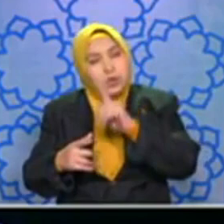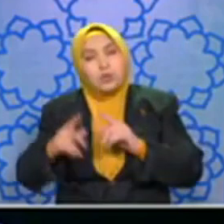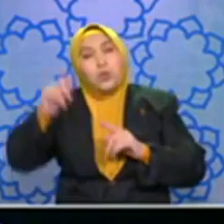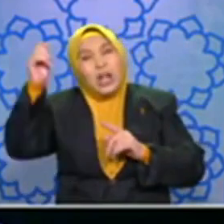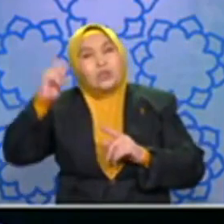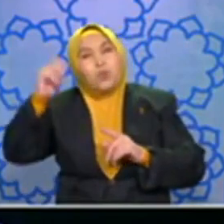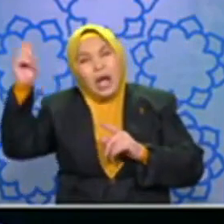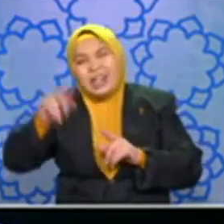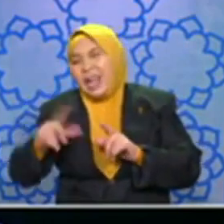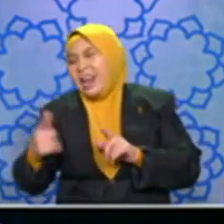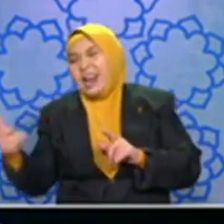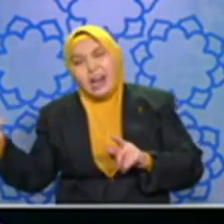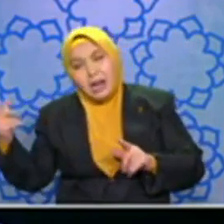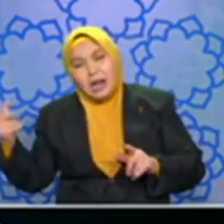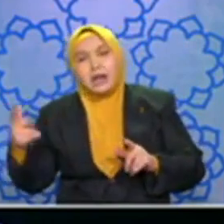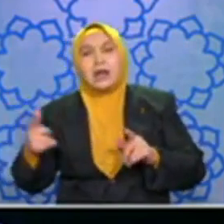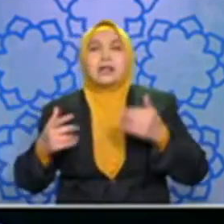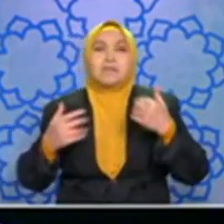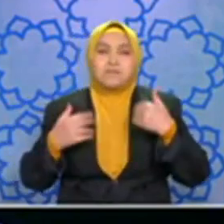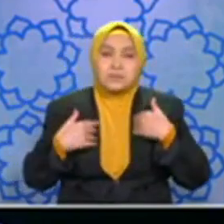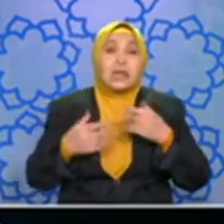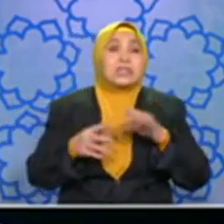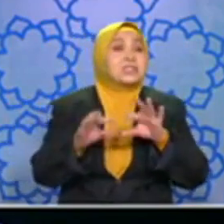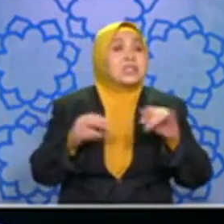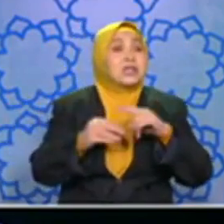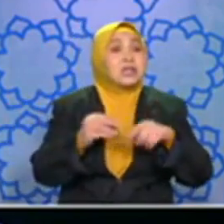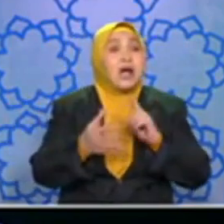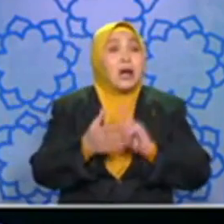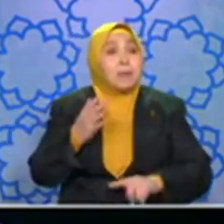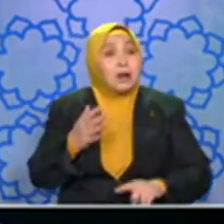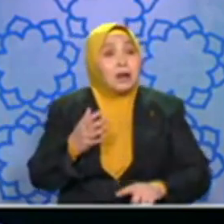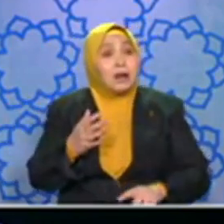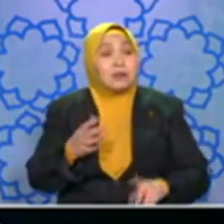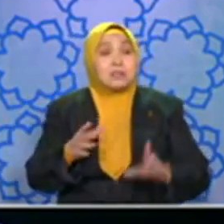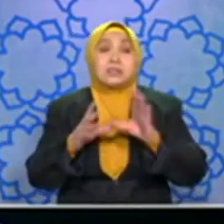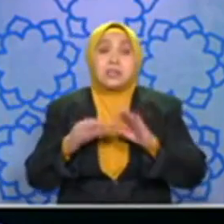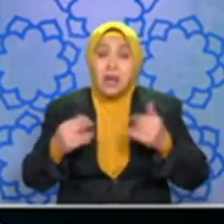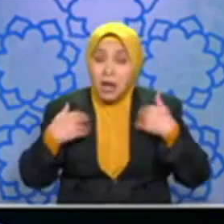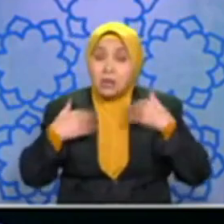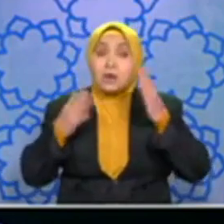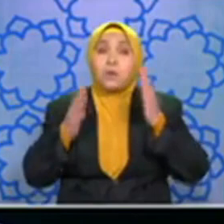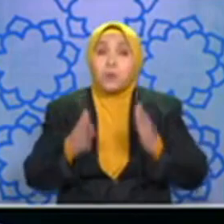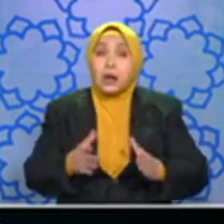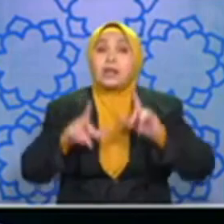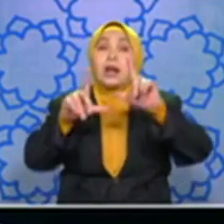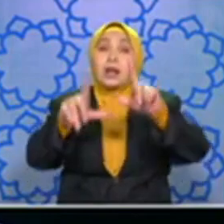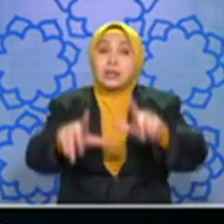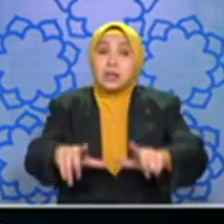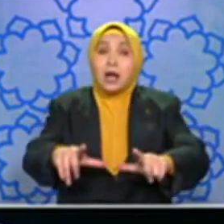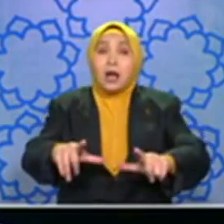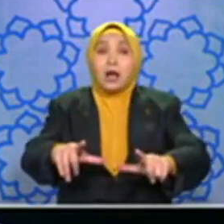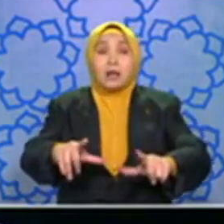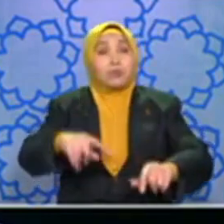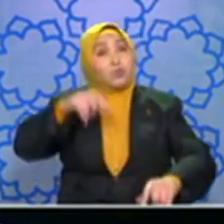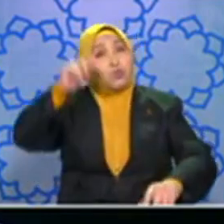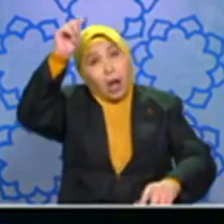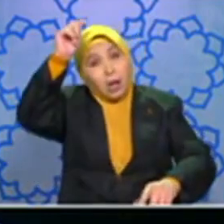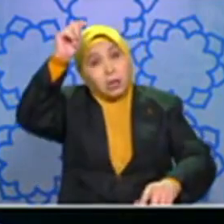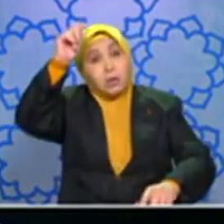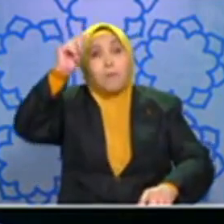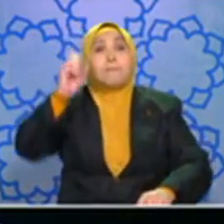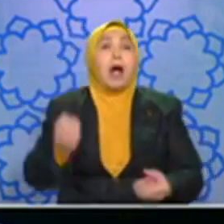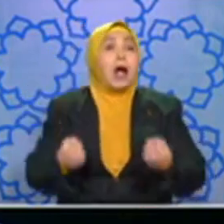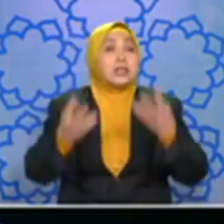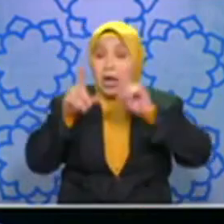mempunyai arasy. Ini cerita pasal apa? Cerita pasal ada orang yang letakkan Tuhan ni banyak, Ustaz. Ya, dalam